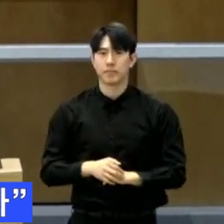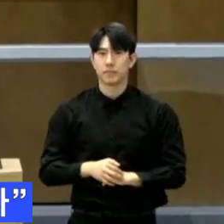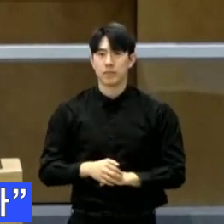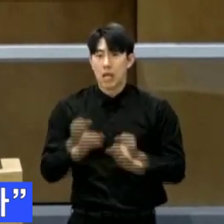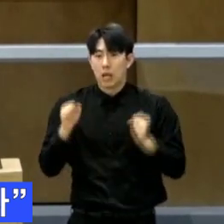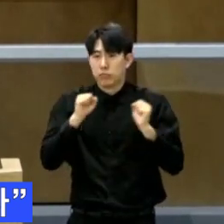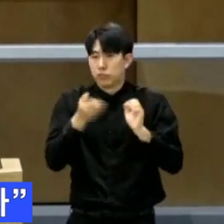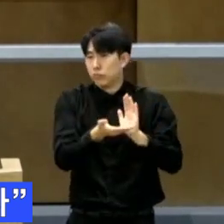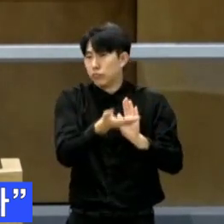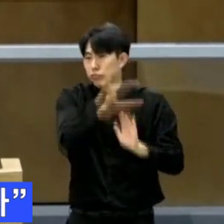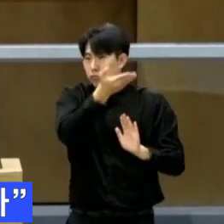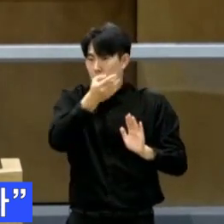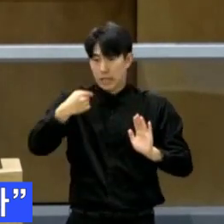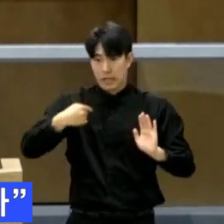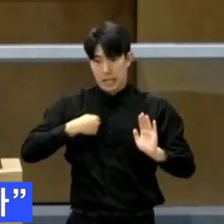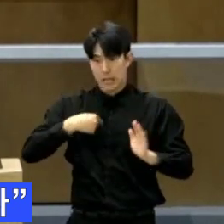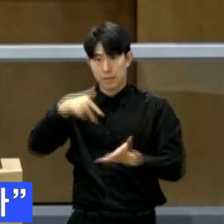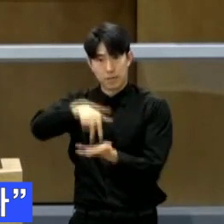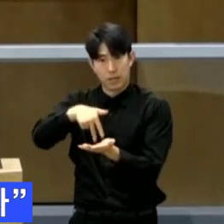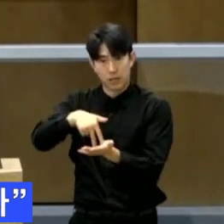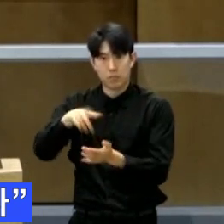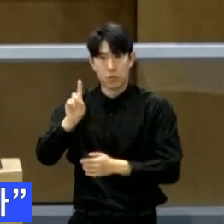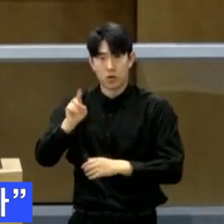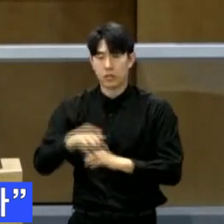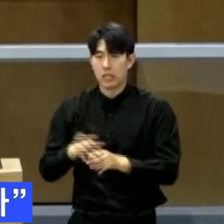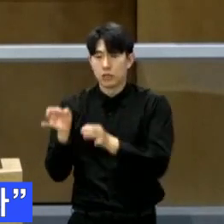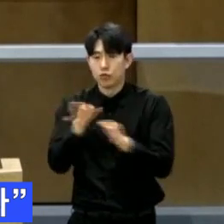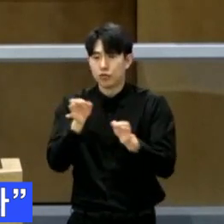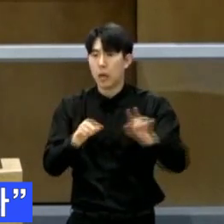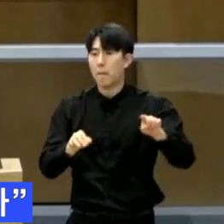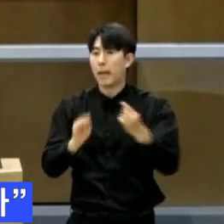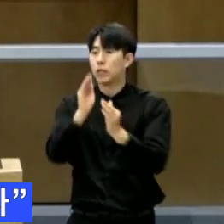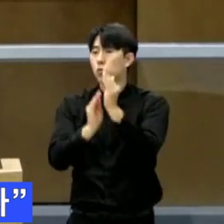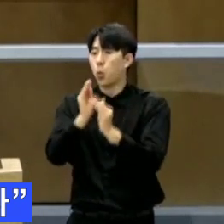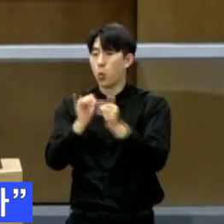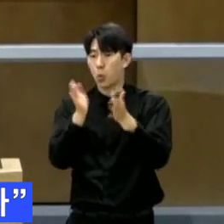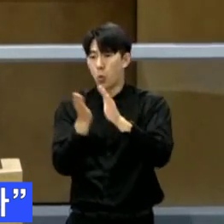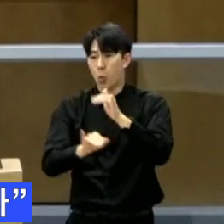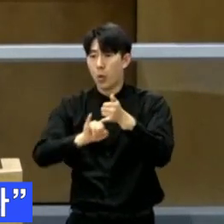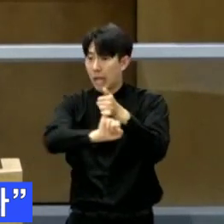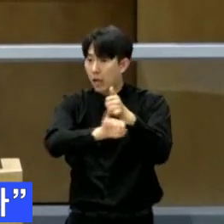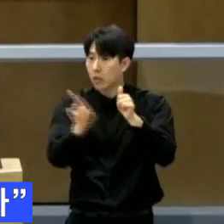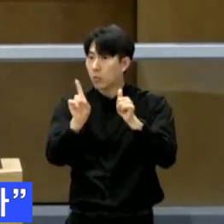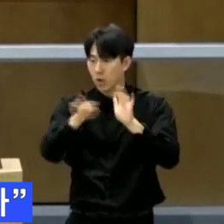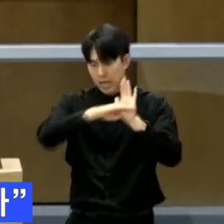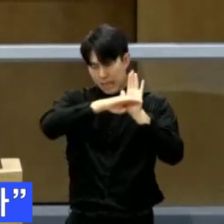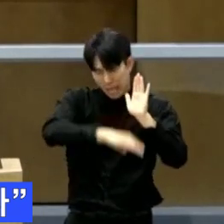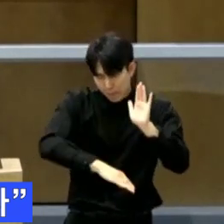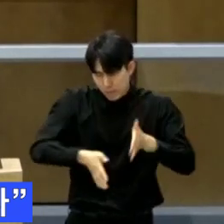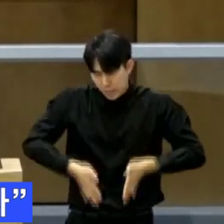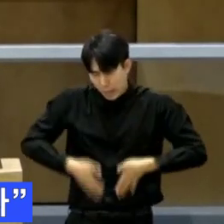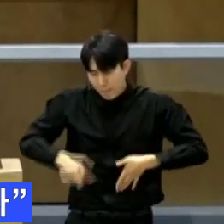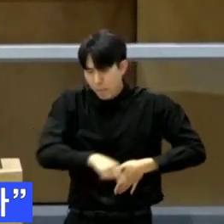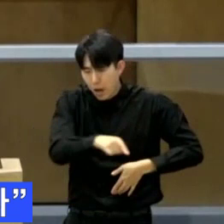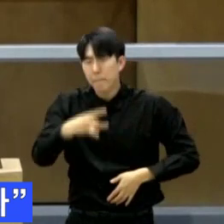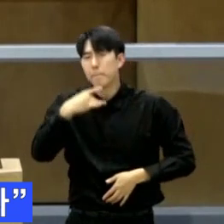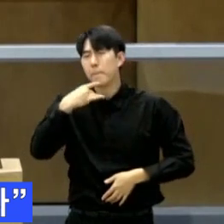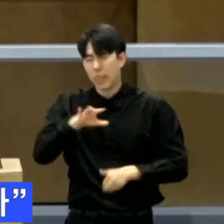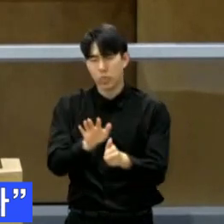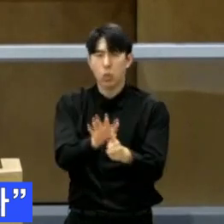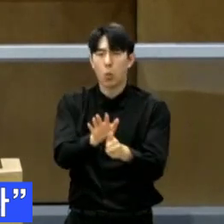북부를 지역구로 두고 있는 본 의원 입장에서는 투자유치 100조 원 공약은 남부 발전 공약이라고